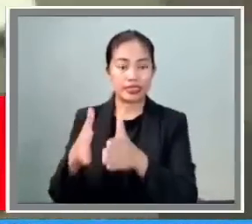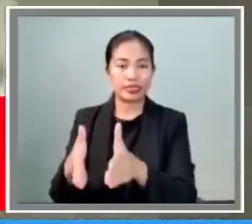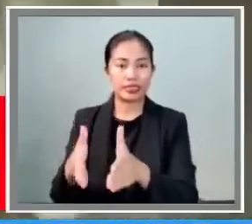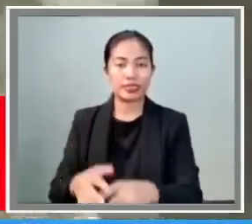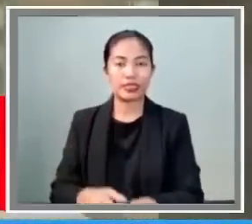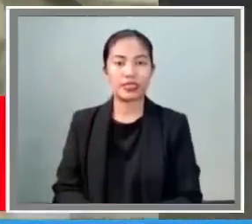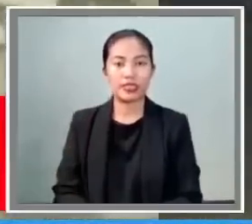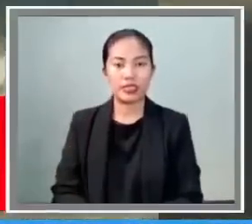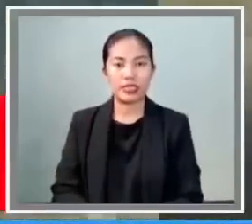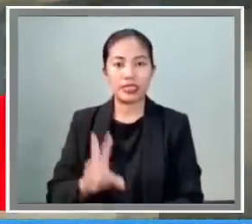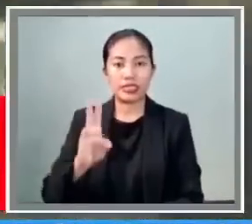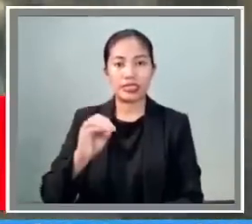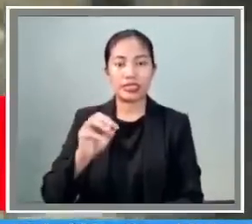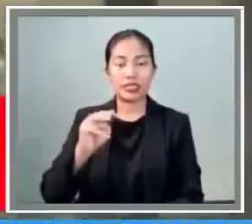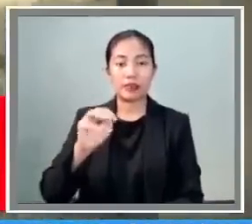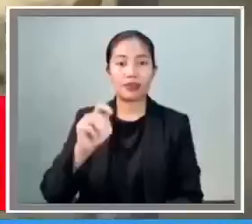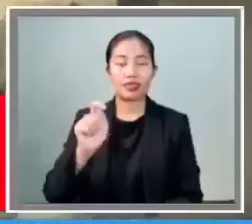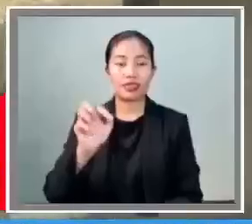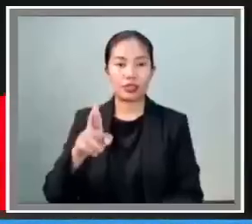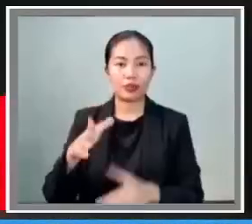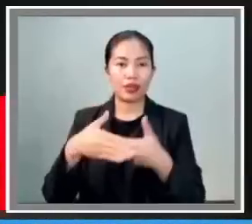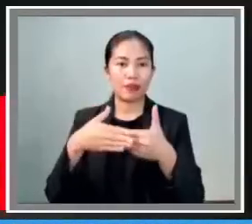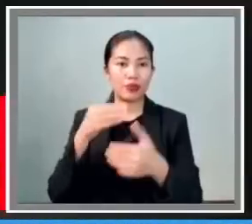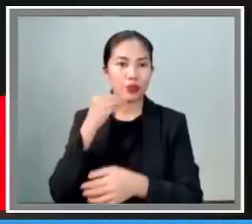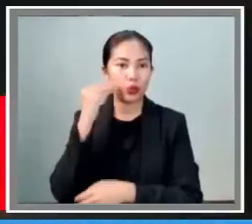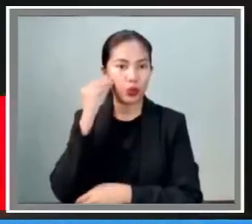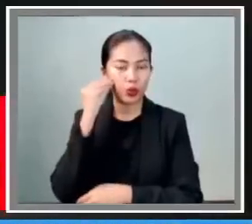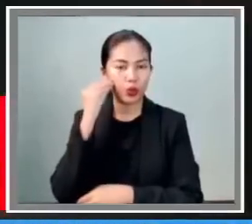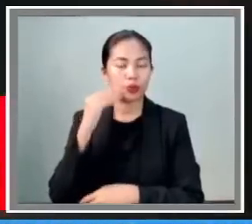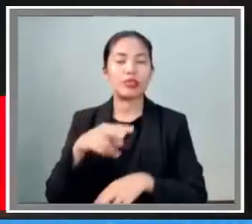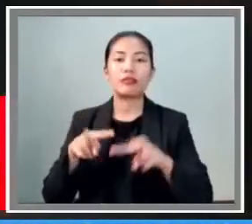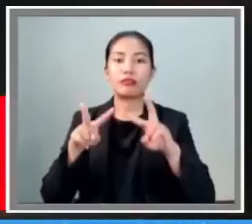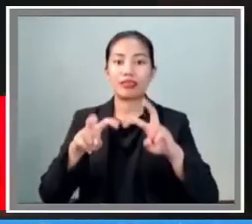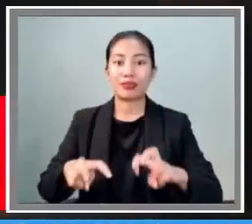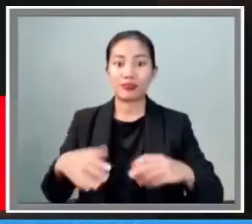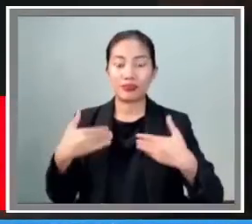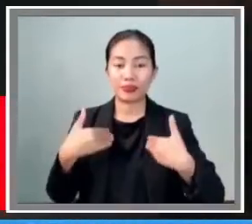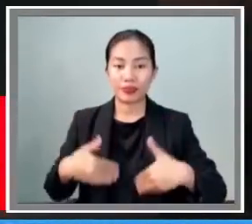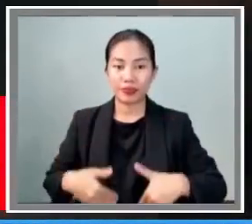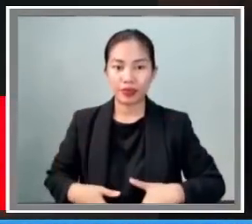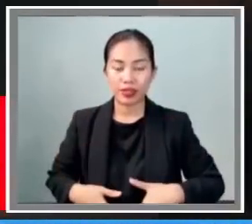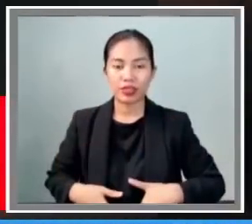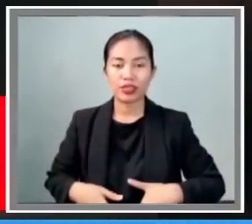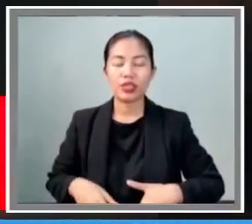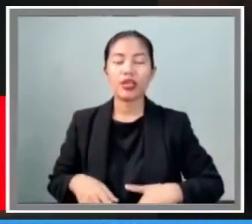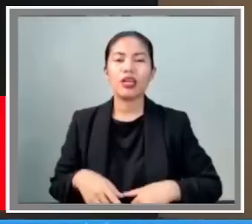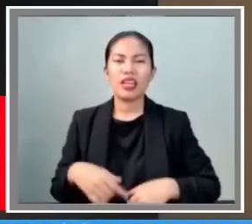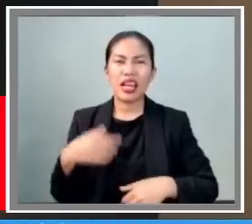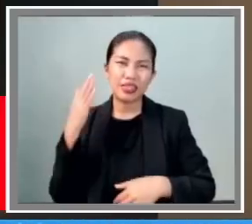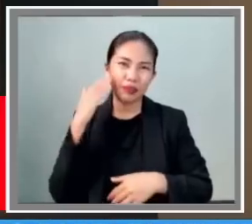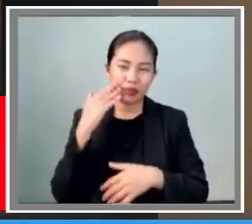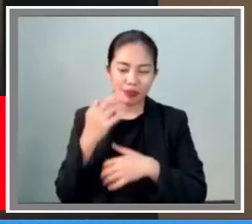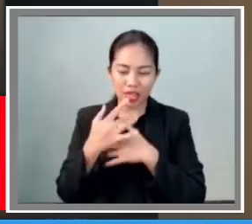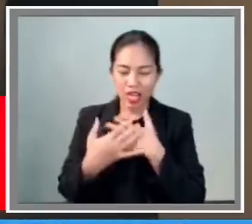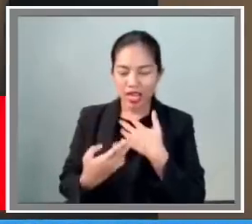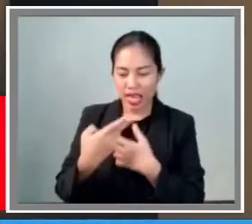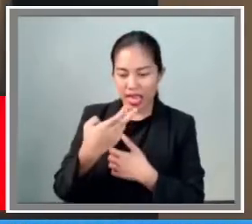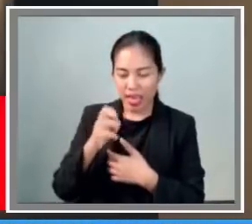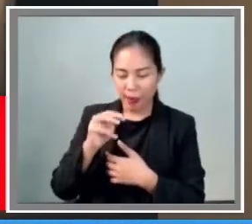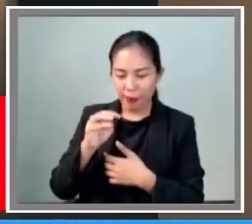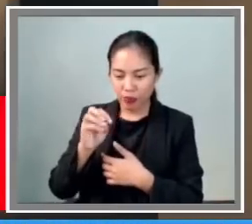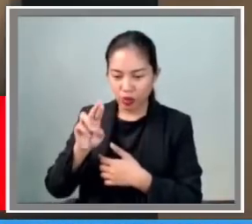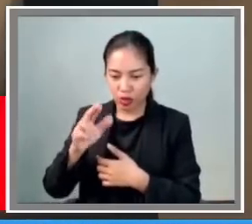sa bahay ng suspect ayon sa autopsy report hemor ang ikinamatay ng biktima ayon sa mga